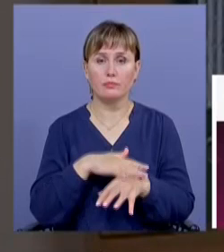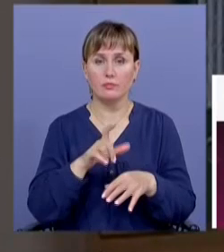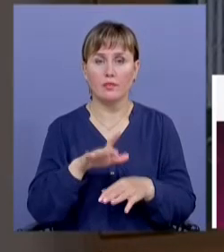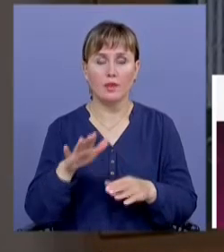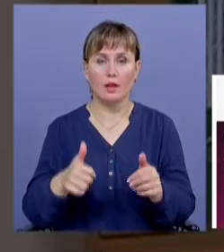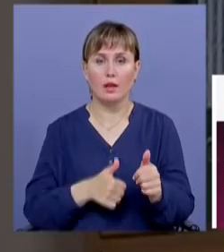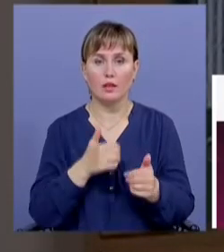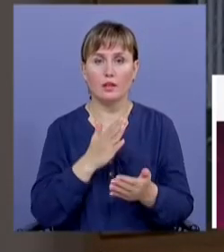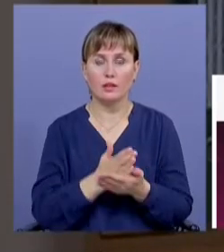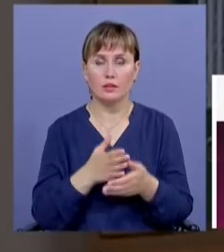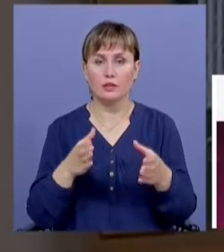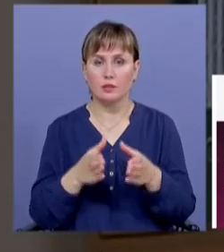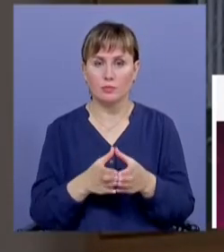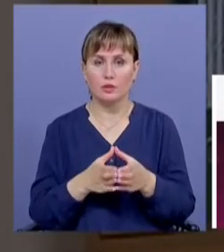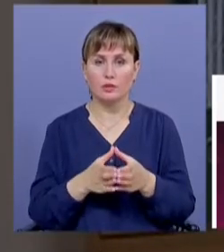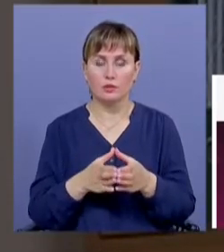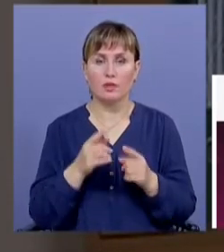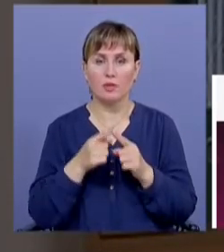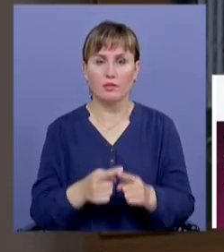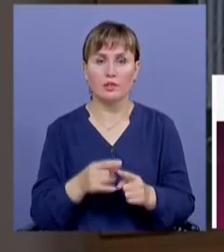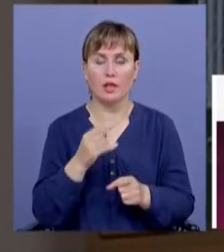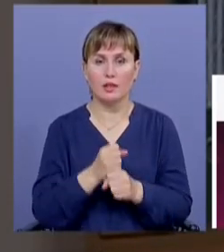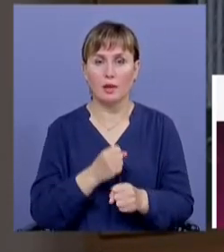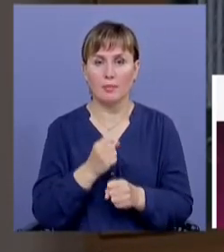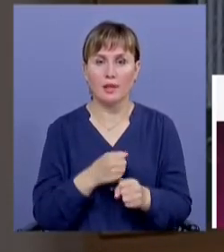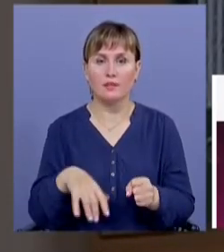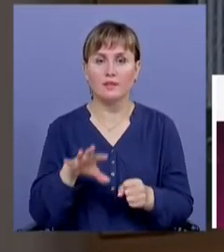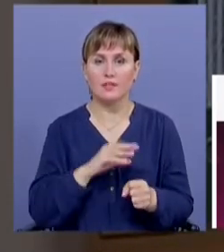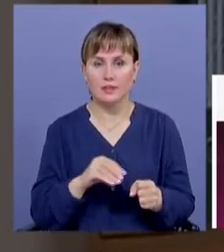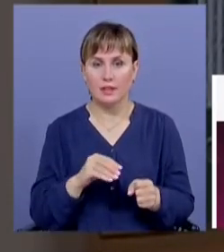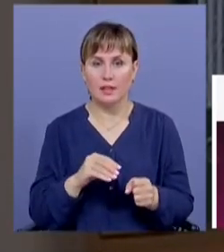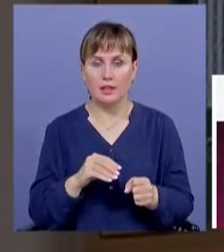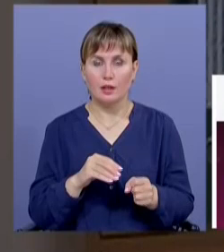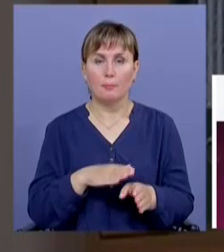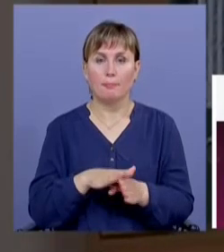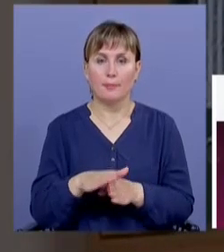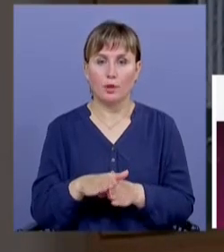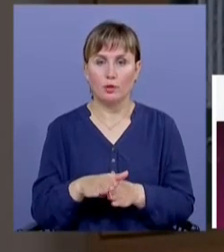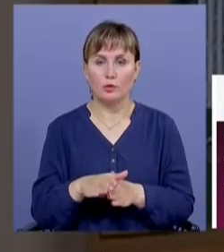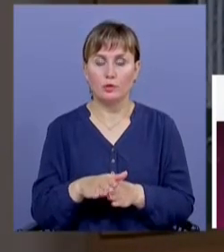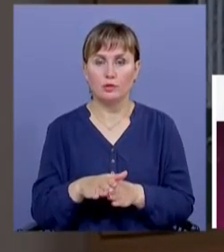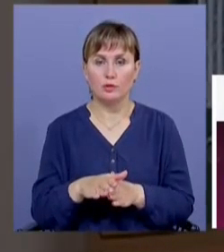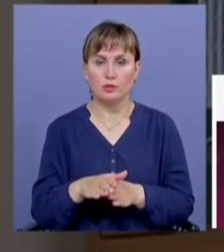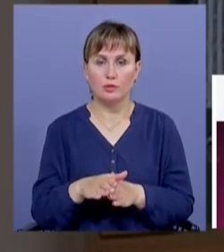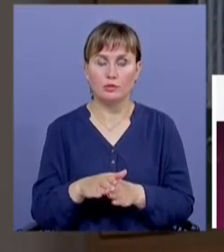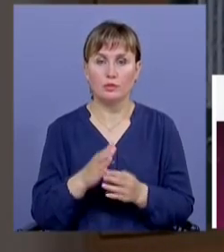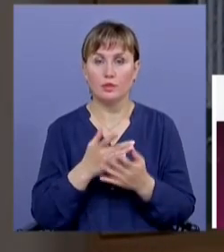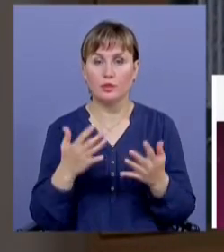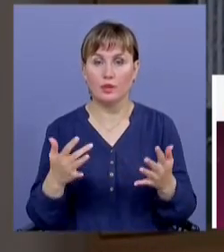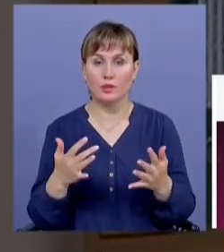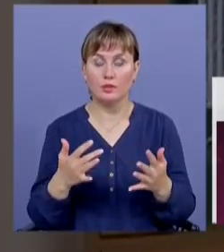гоняются. Есть диспетчерская служба сопровождения. Она отрабатывает все полностью.